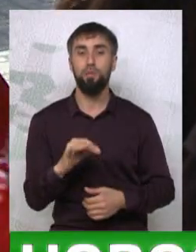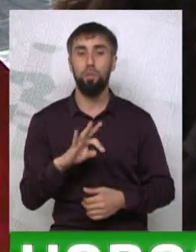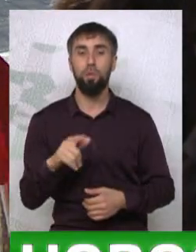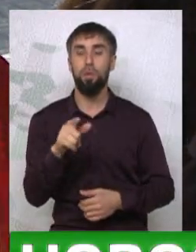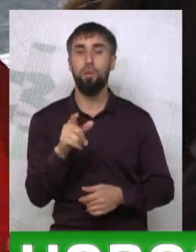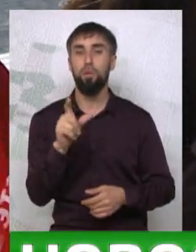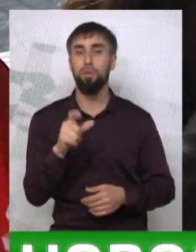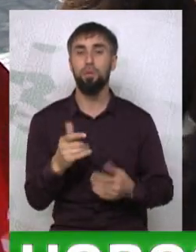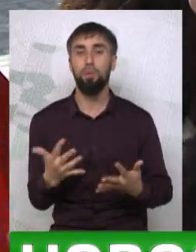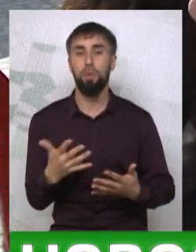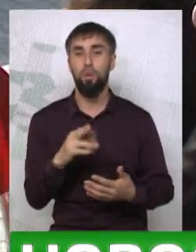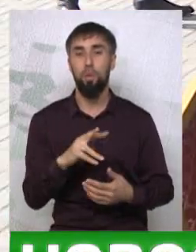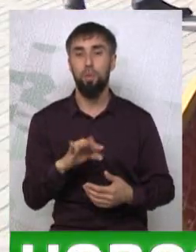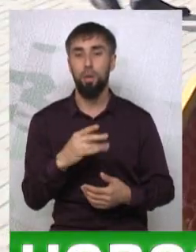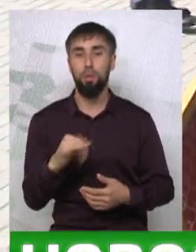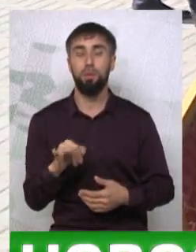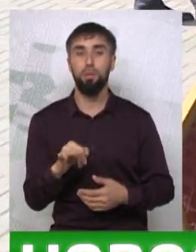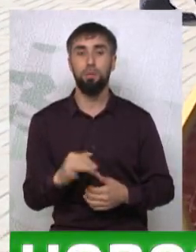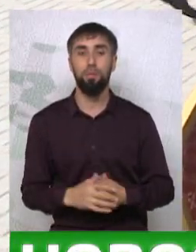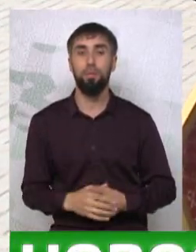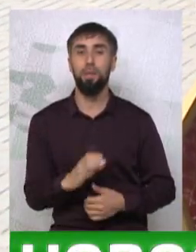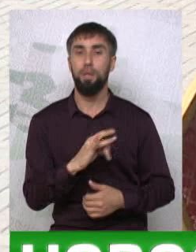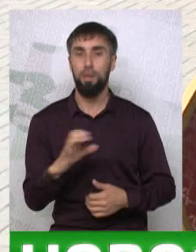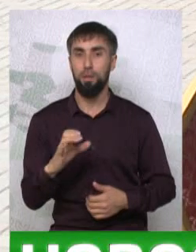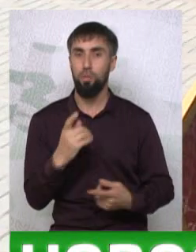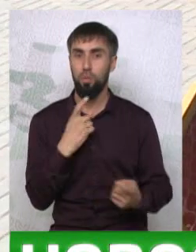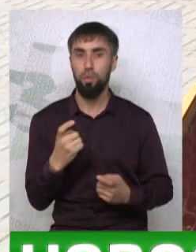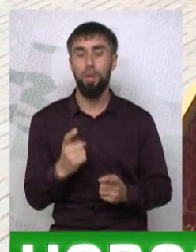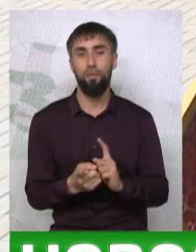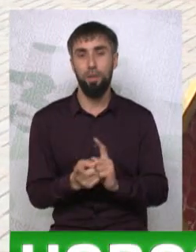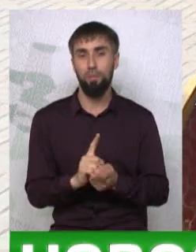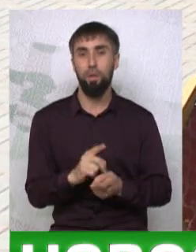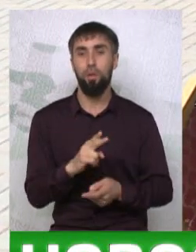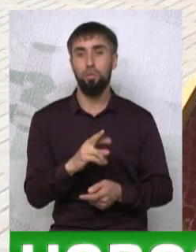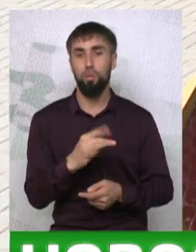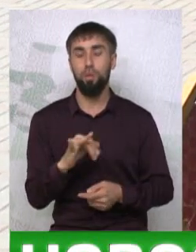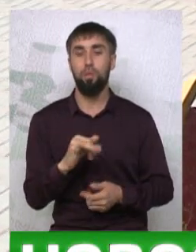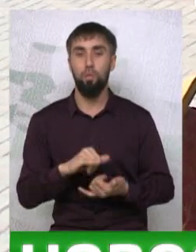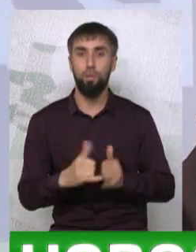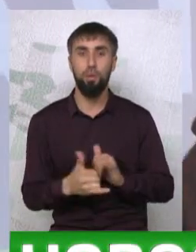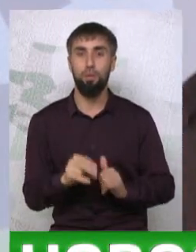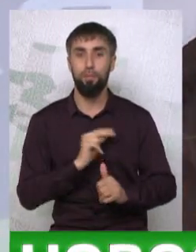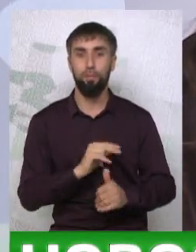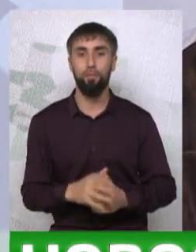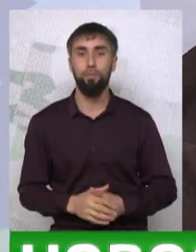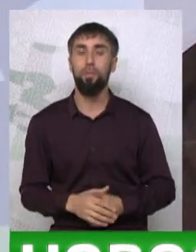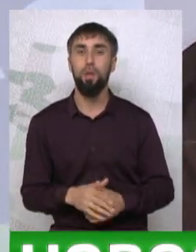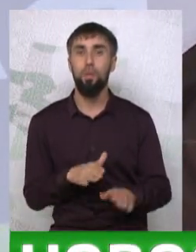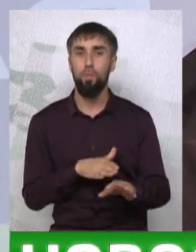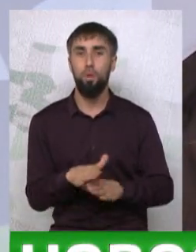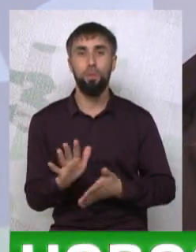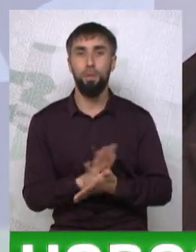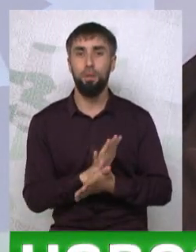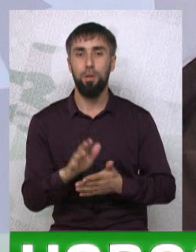к соискателям – коммуникабельность, стрессоустойчивость, амбициозность. Взамен – достойные условия работы. Полное бесплатное